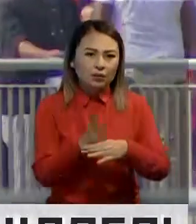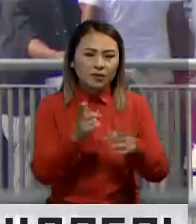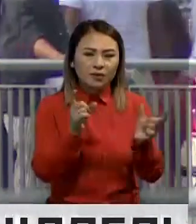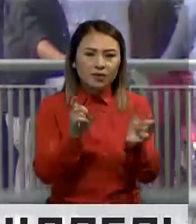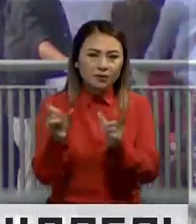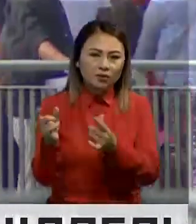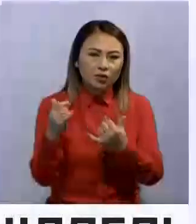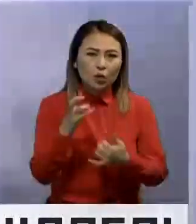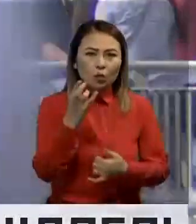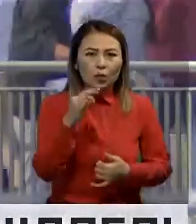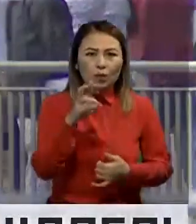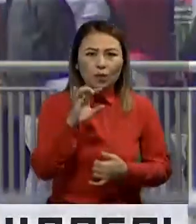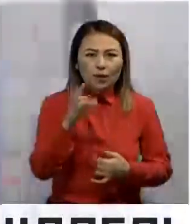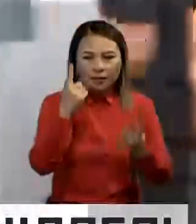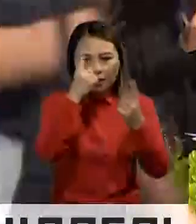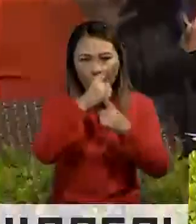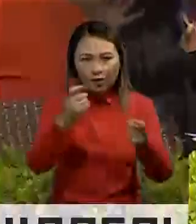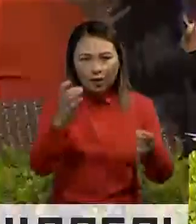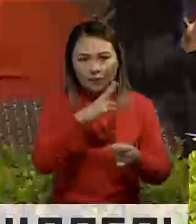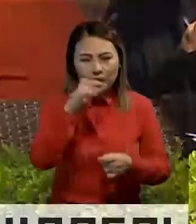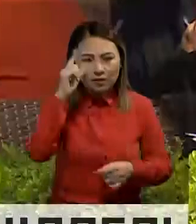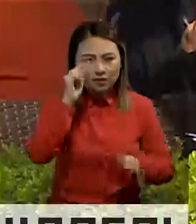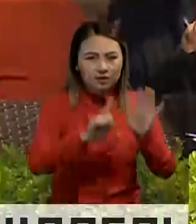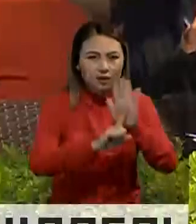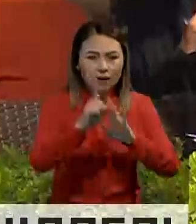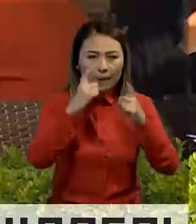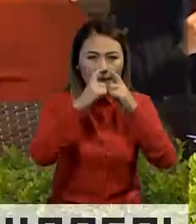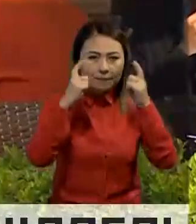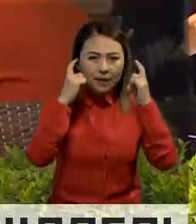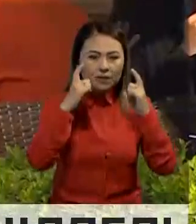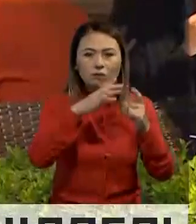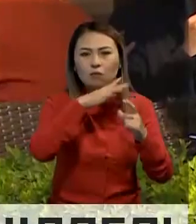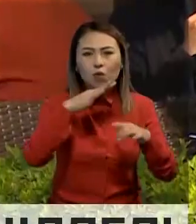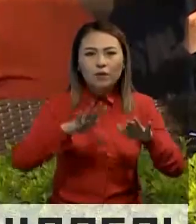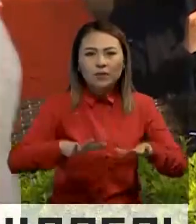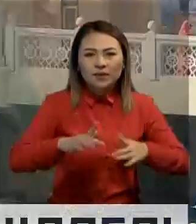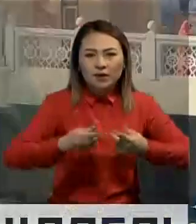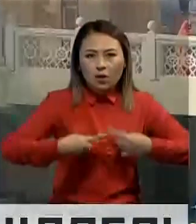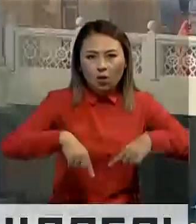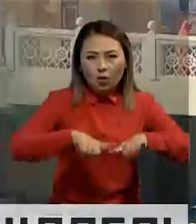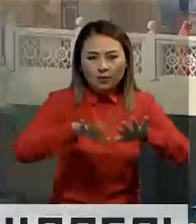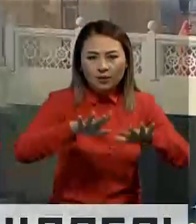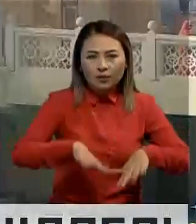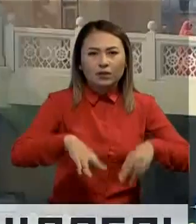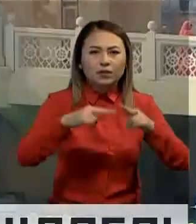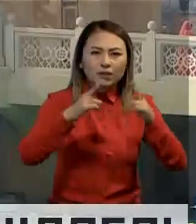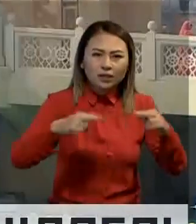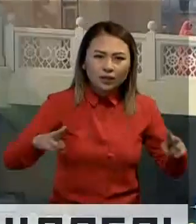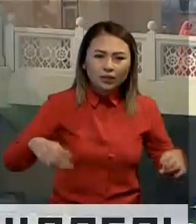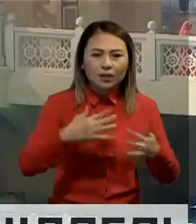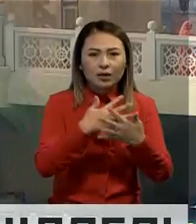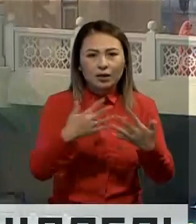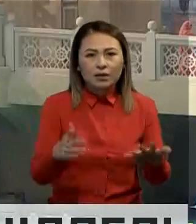туралы Bloomberg хабарлайды. Дүйсенбіден бастап, бетперде кию көптеген қоғамдық орындарда, соның ішінде ғибадатханаларда міндетті